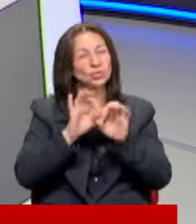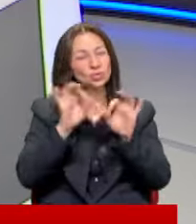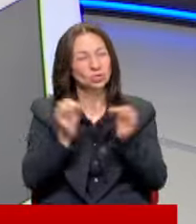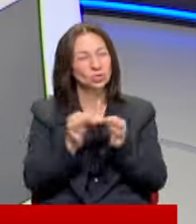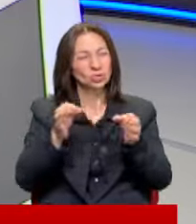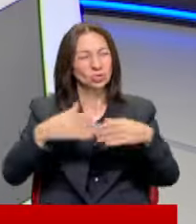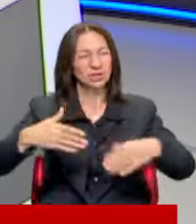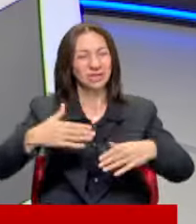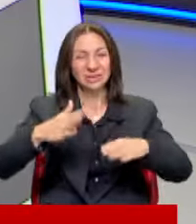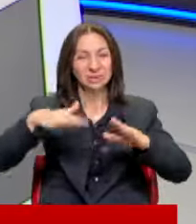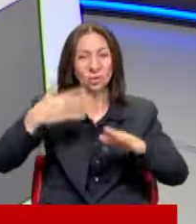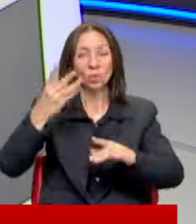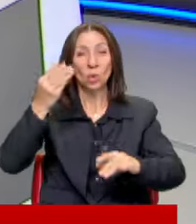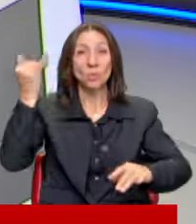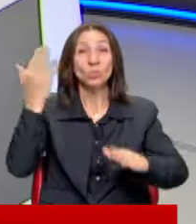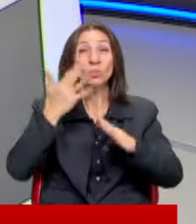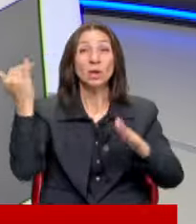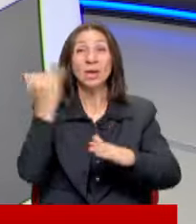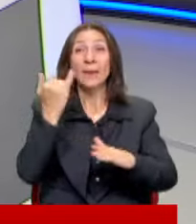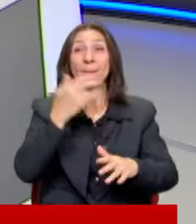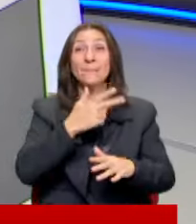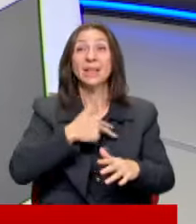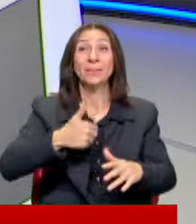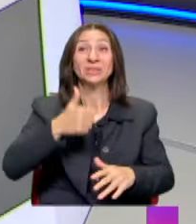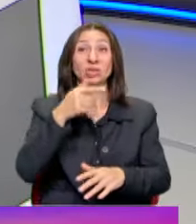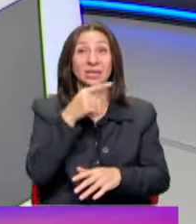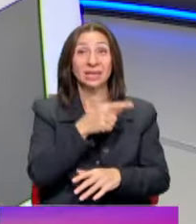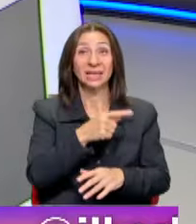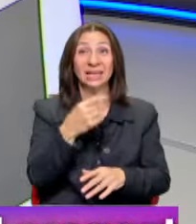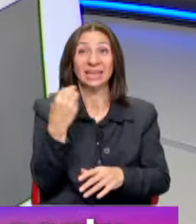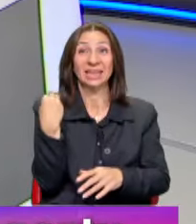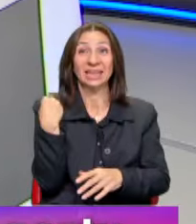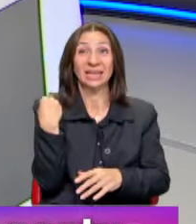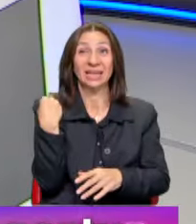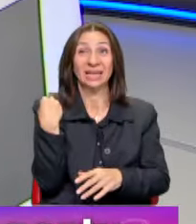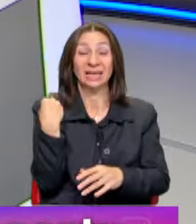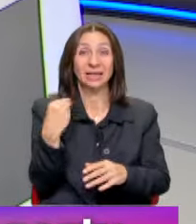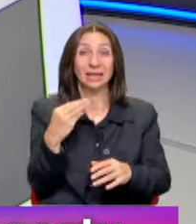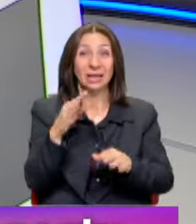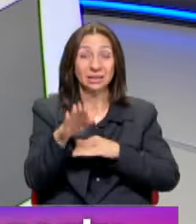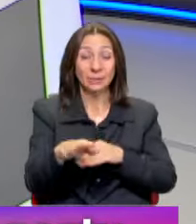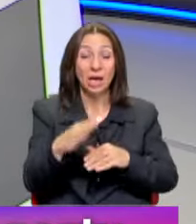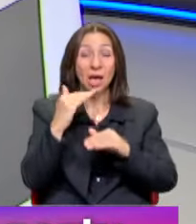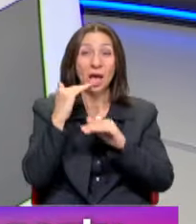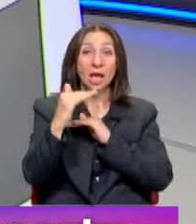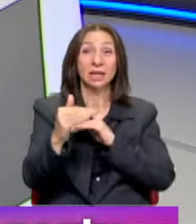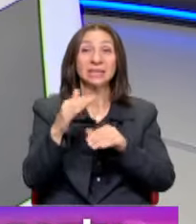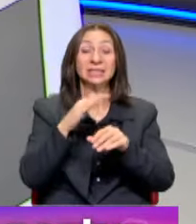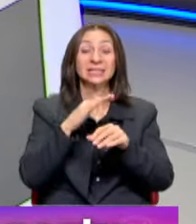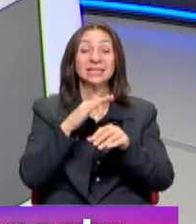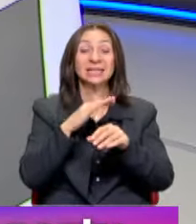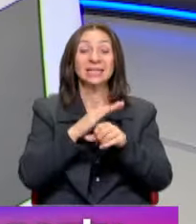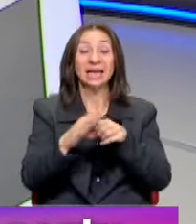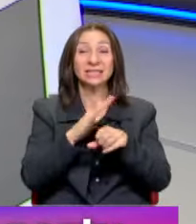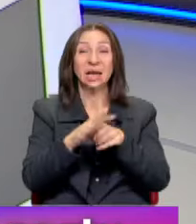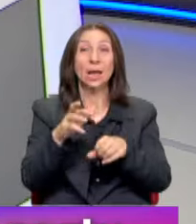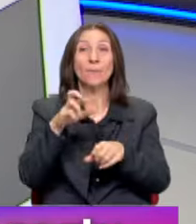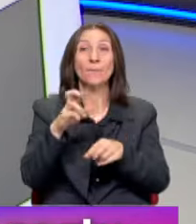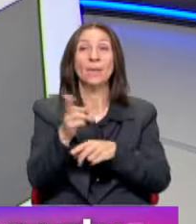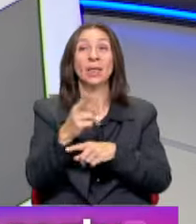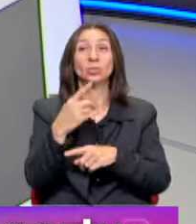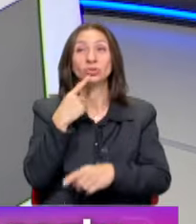çokça eleştirilen Kayseri Büyükşehir Belediye Başkanının Eee yeni adımı halk Kayseri palamudu